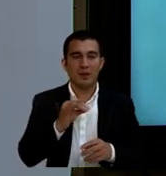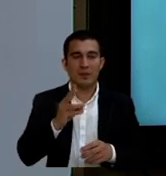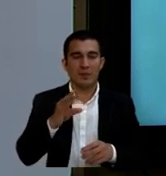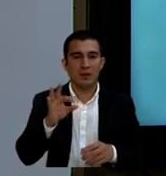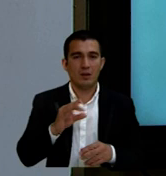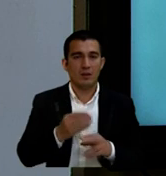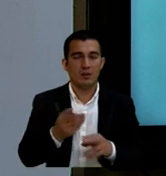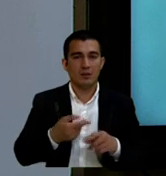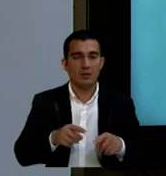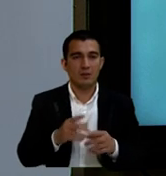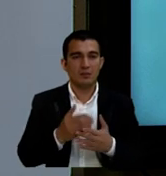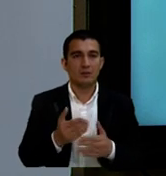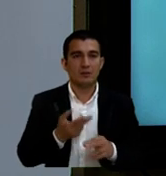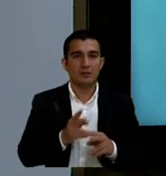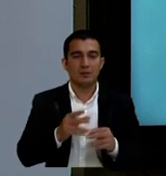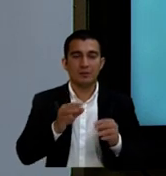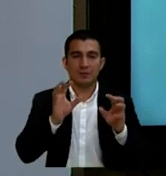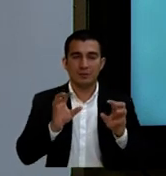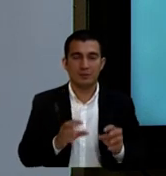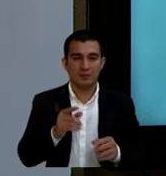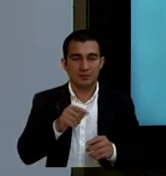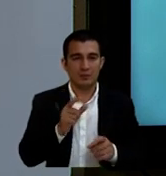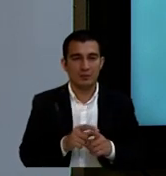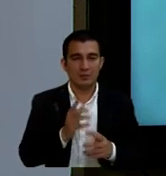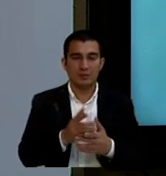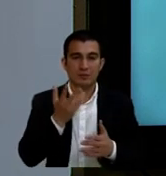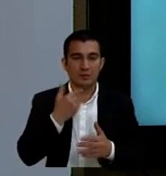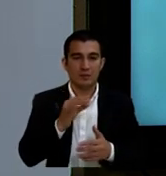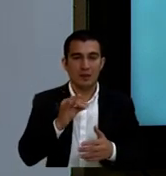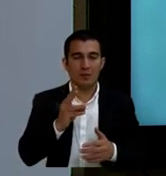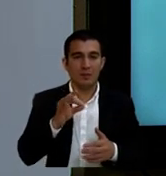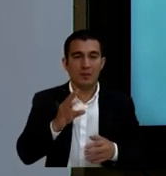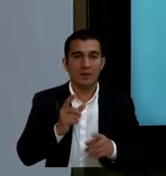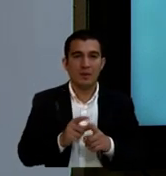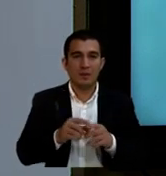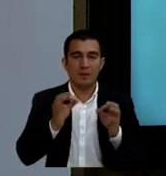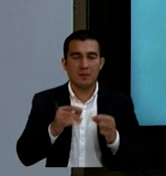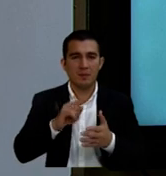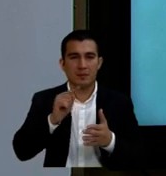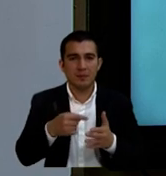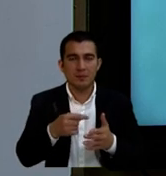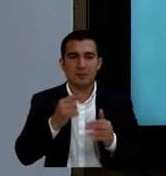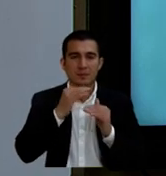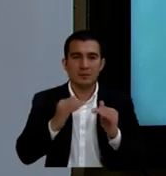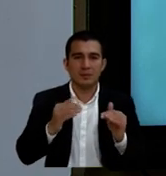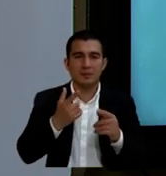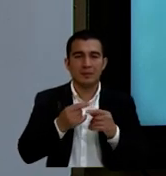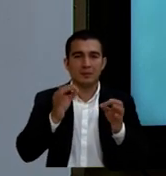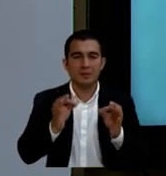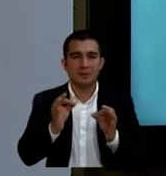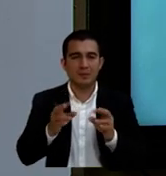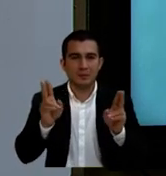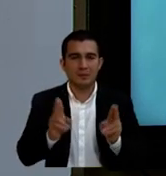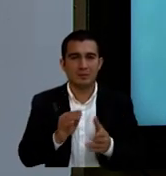orfografik me'yor. Imlo qoidalarini bilsangizgina to'g'ri yoza olasiz. Ikkinchisi tinish belgilari me'yori.